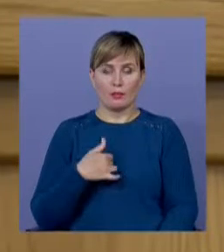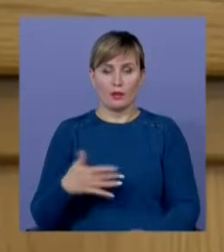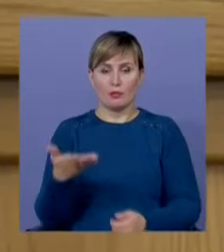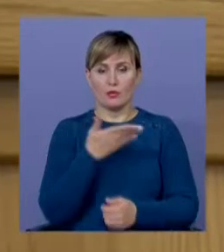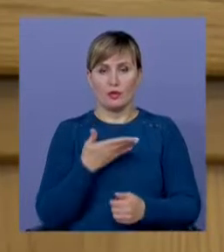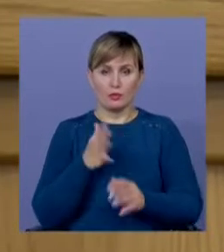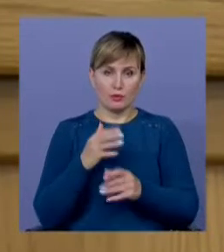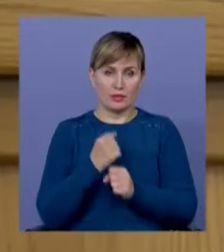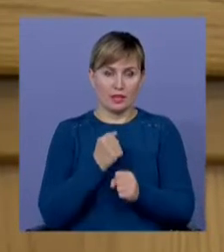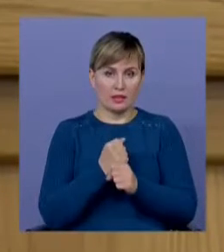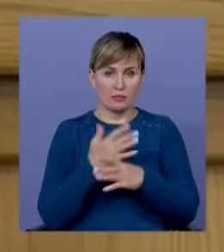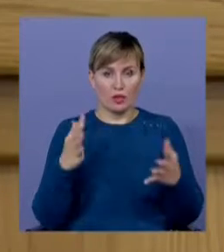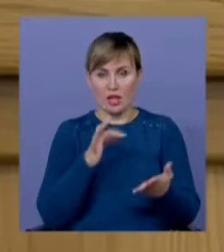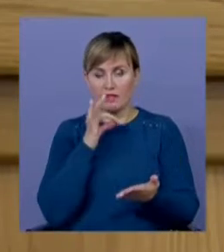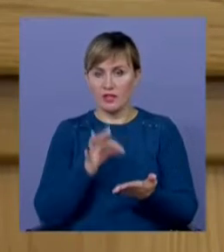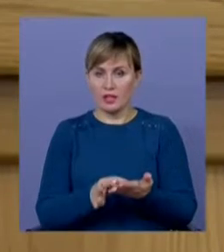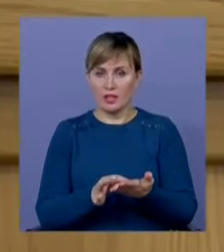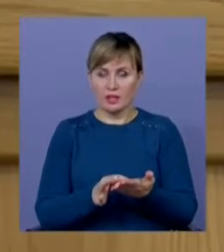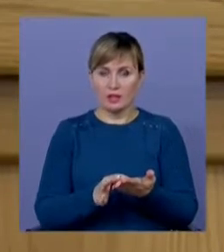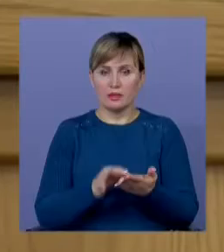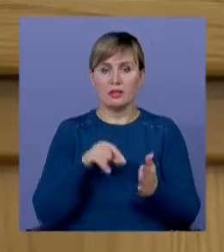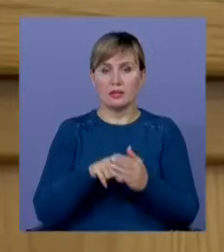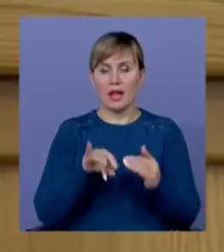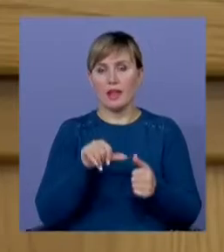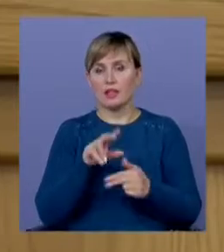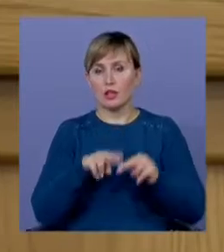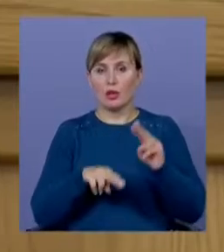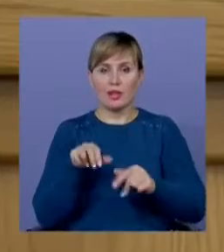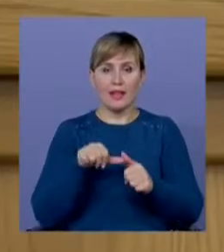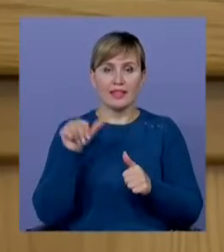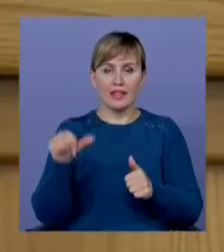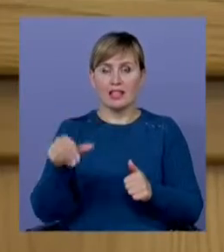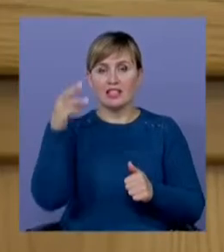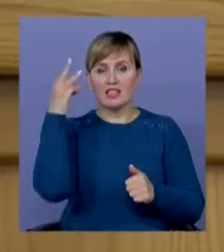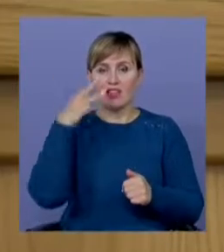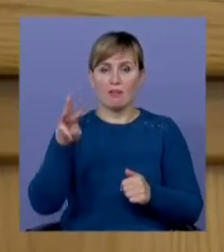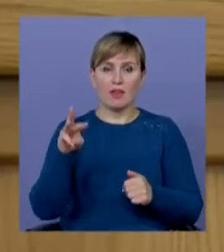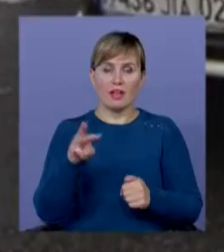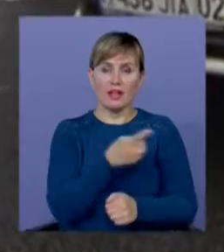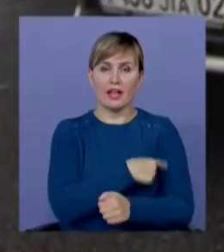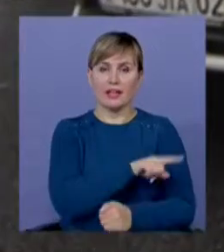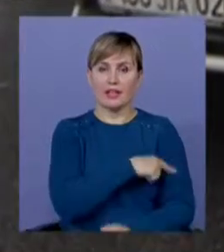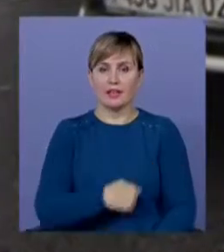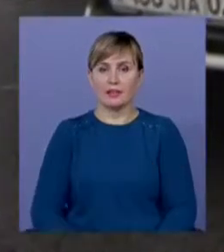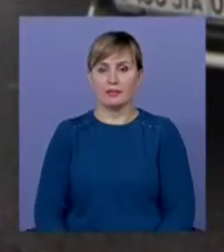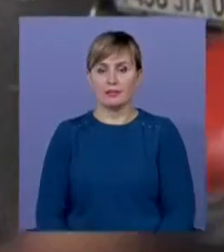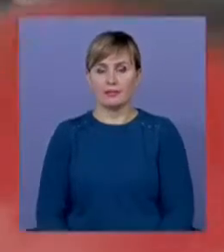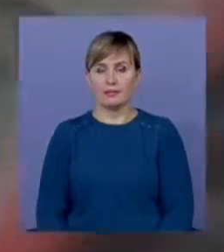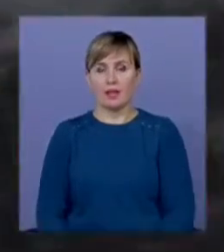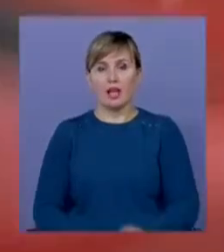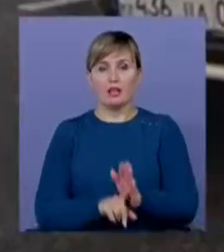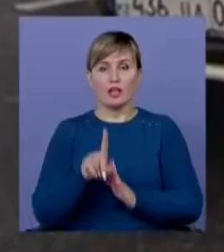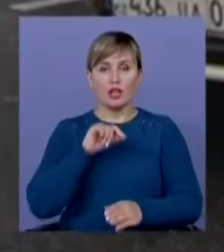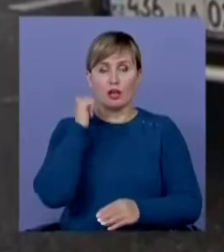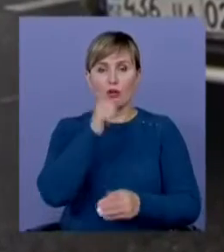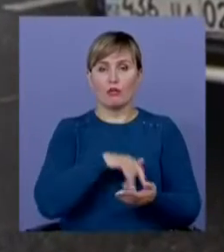на здравоохранение, будем закупаться, строить отдельные современные клиники. С начала